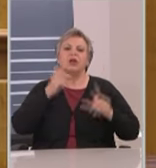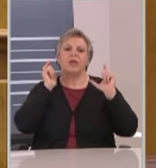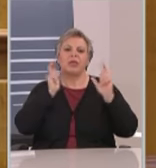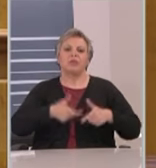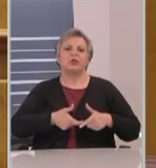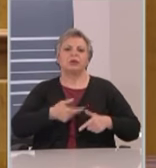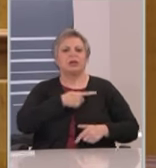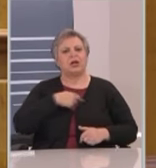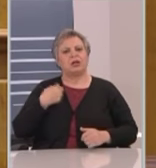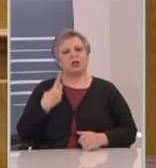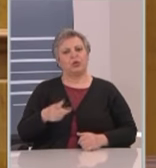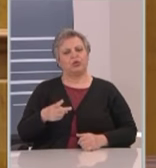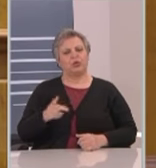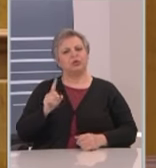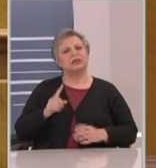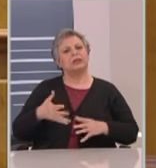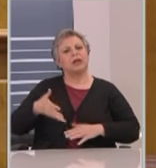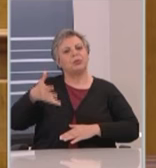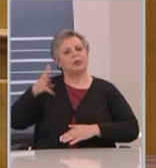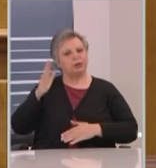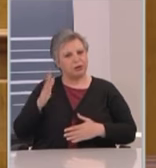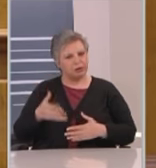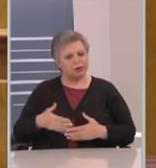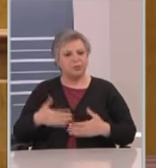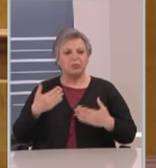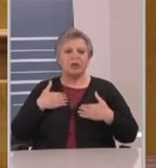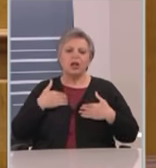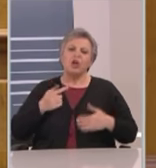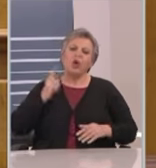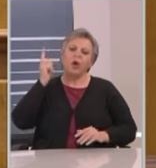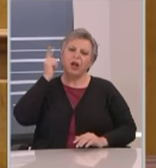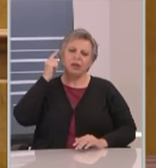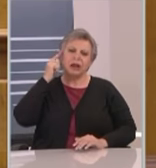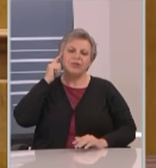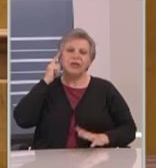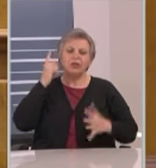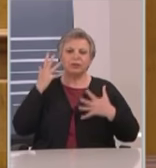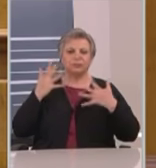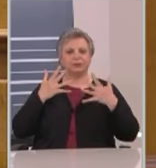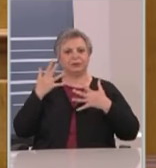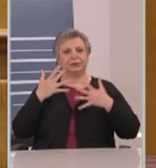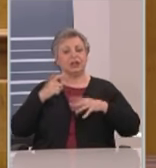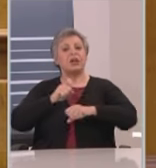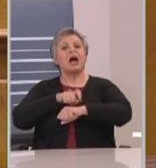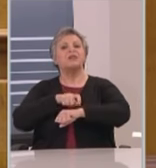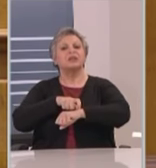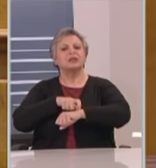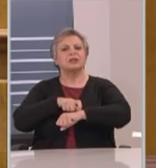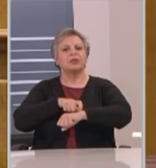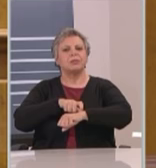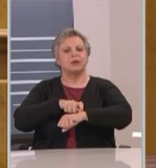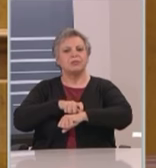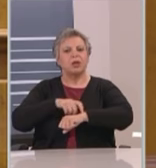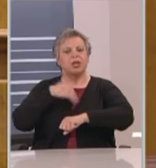Κατανοώ απολύτως το βέρτικο στο οποίο βρίσκεται η αντιπολίτευση, ιδιαίτερως